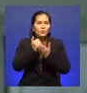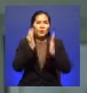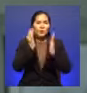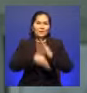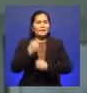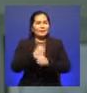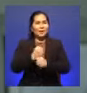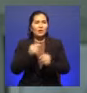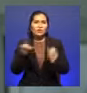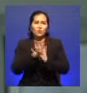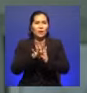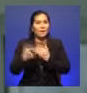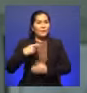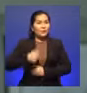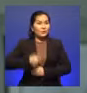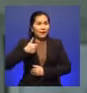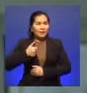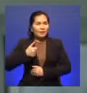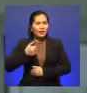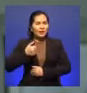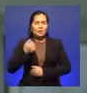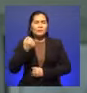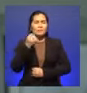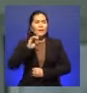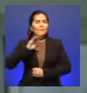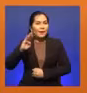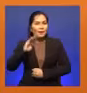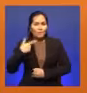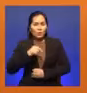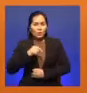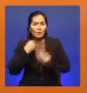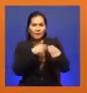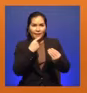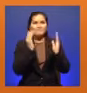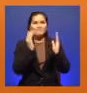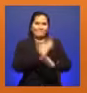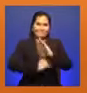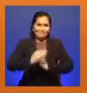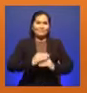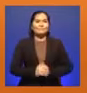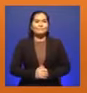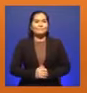แทนคืนมาประมาณ18บาท18บาทนี้ใครได้ก็คือคนพิการได้